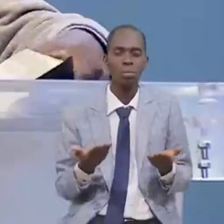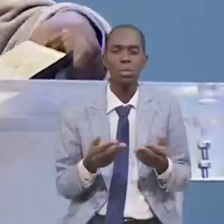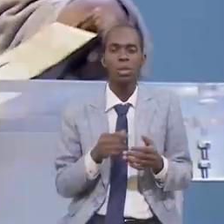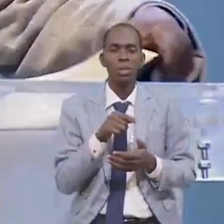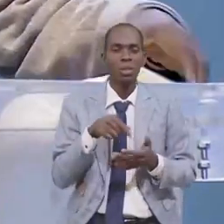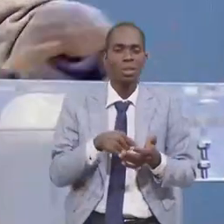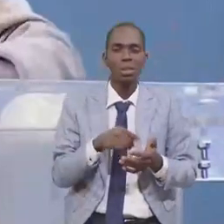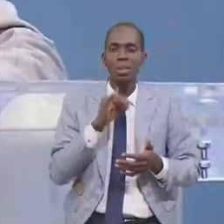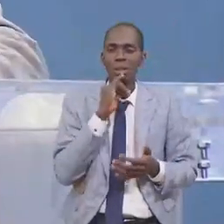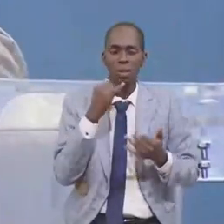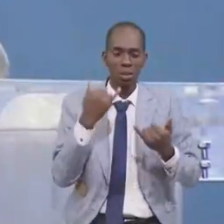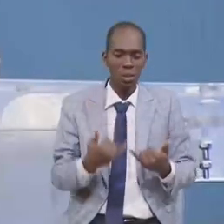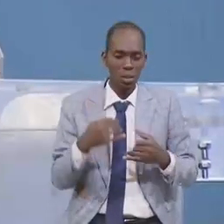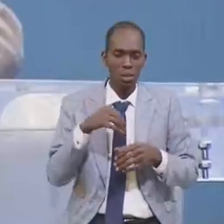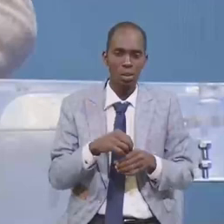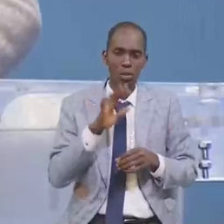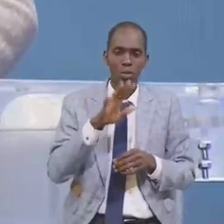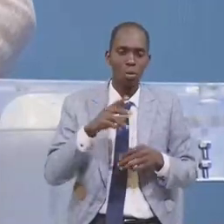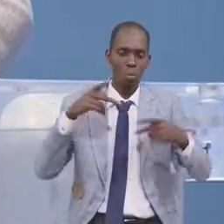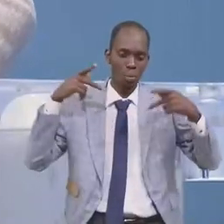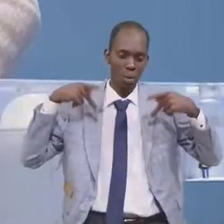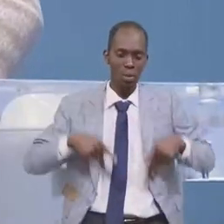Maintenant, c'est dans votre vie personnelle.